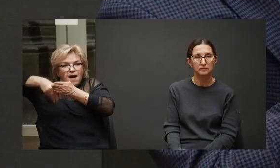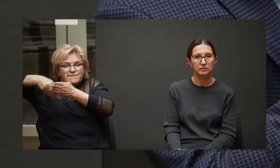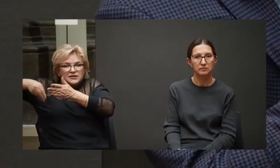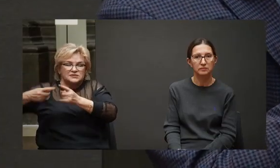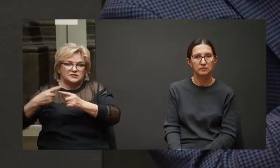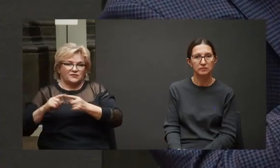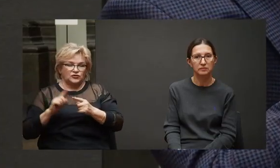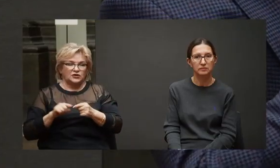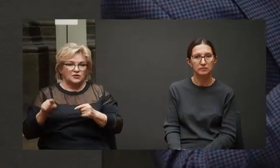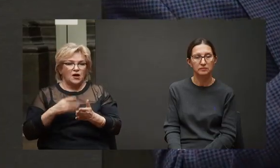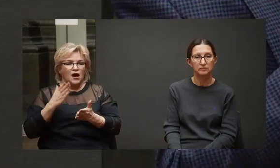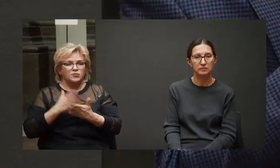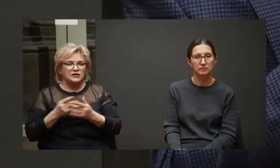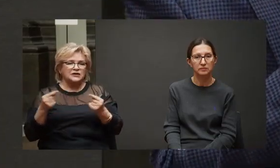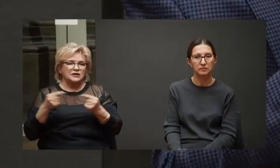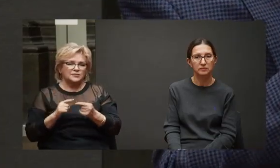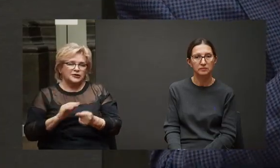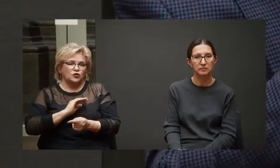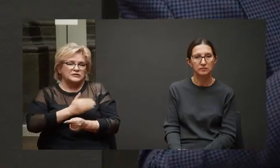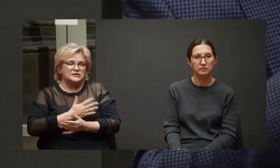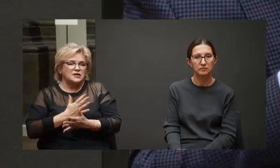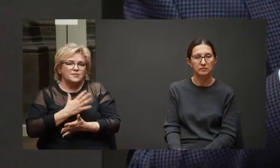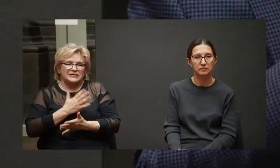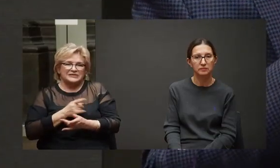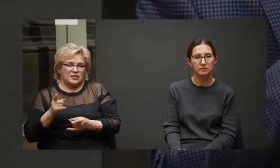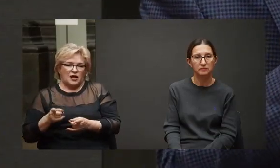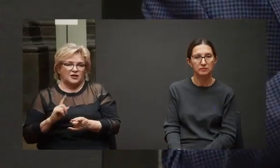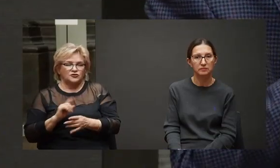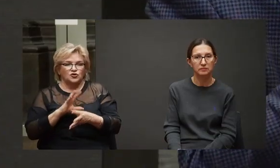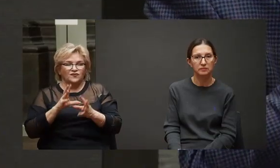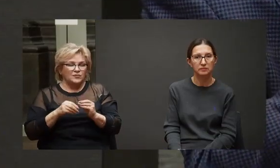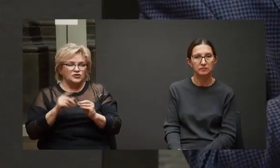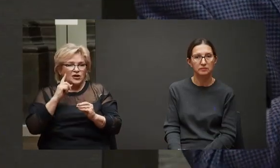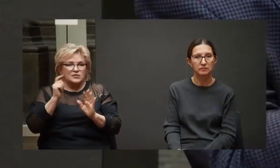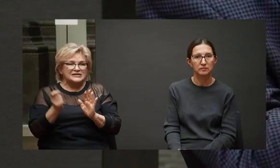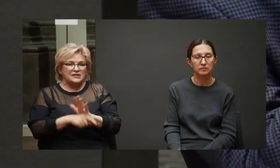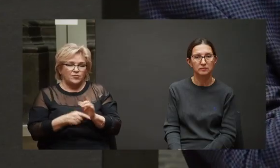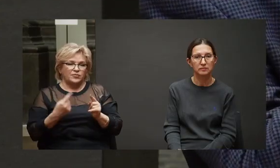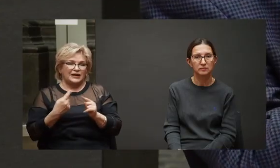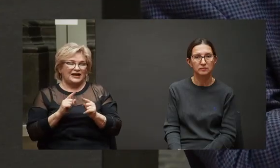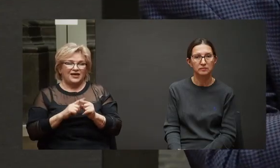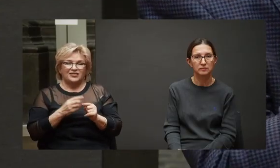гипсовые, они обладают определенной силой эмоционального воздействия, о чем мы вообще-то забыли. Это